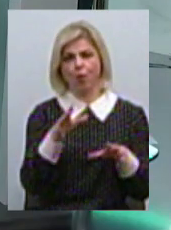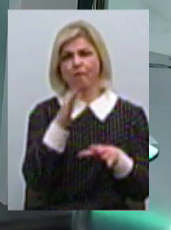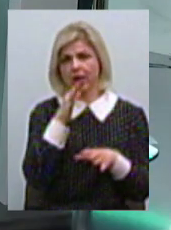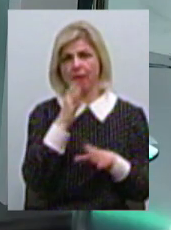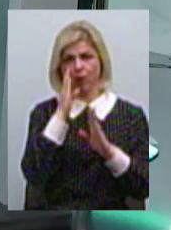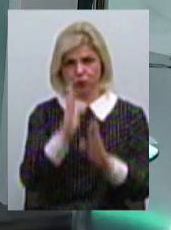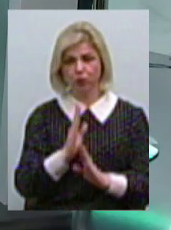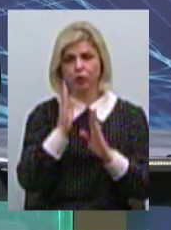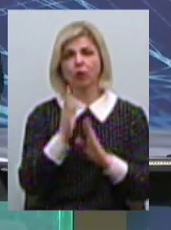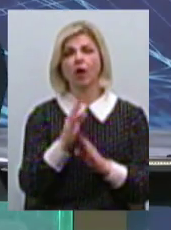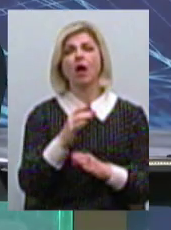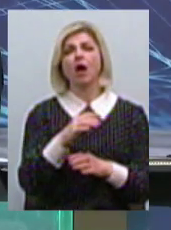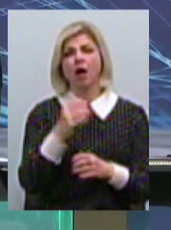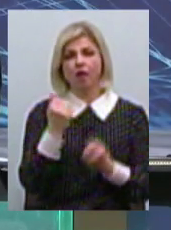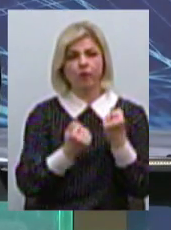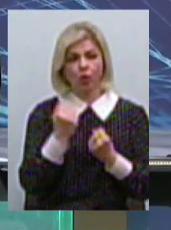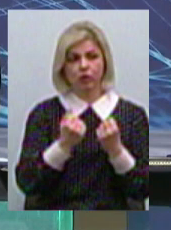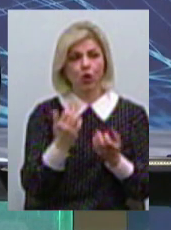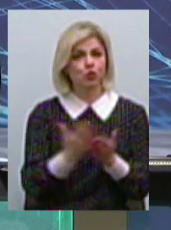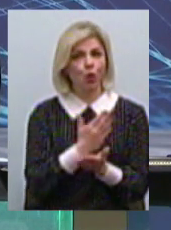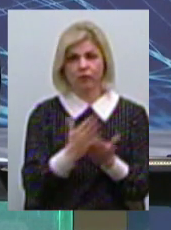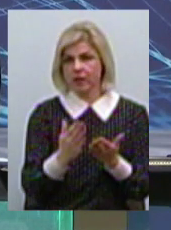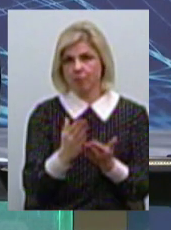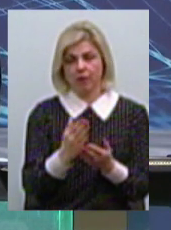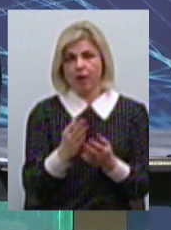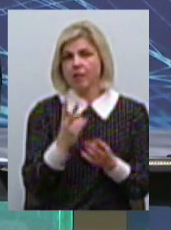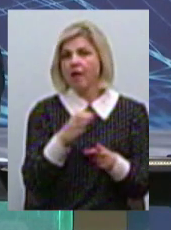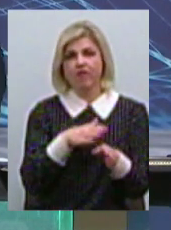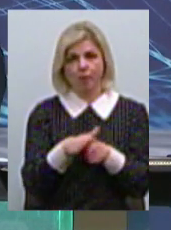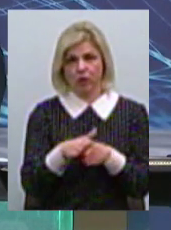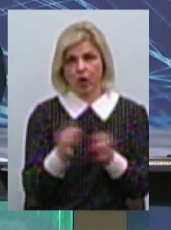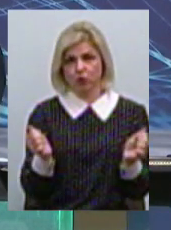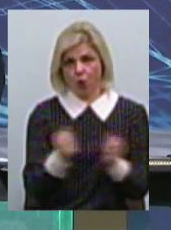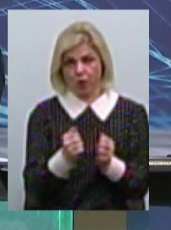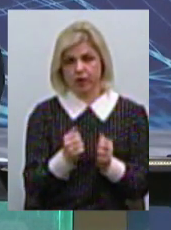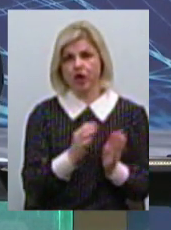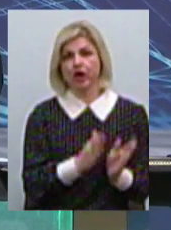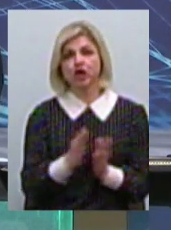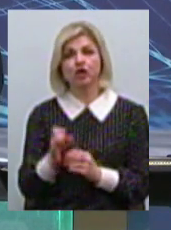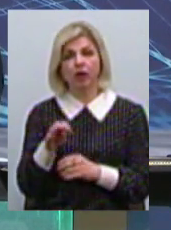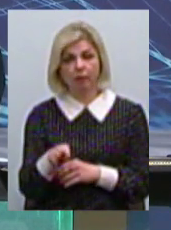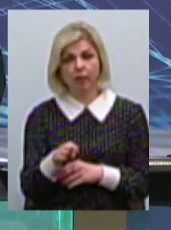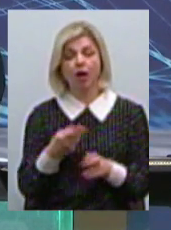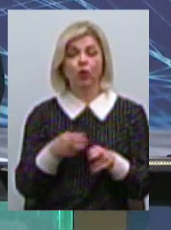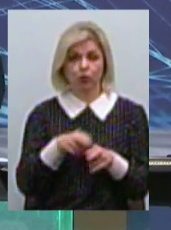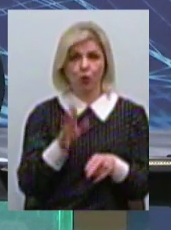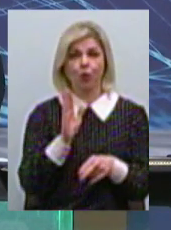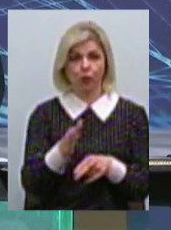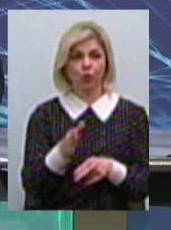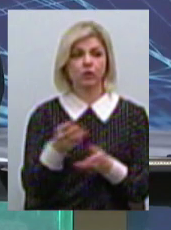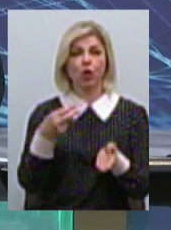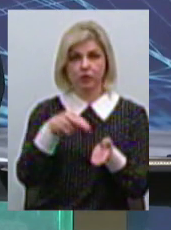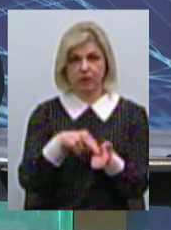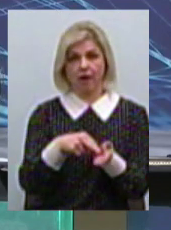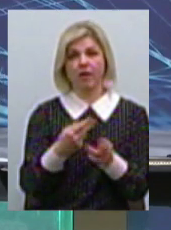деякі учасники дорожнього руху взагалі не відслідковують швидкісний режим. І тому ми будемо ставити, не говорю, що саме в